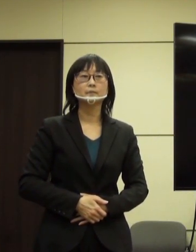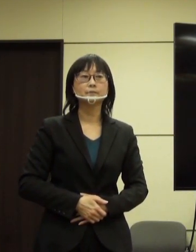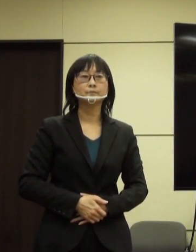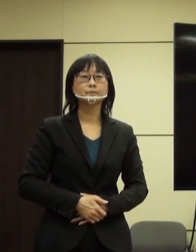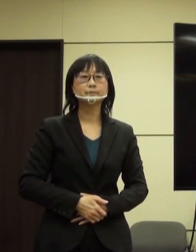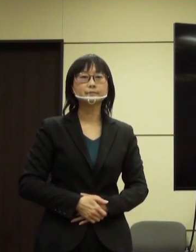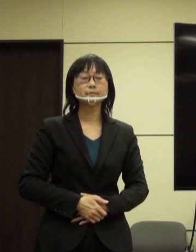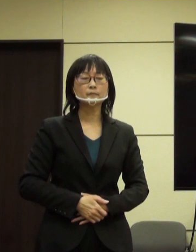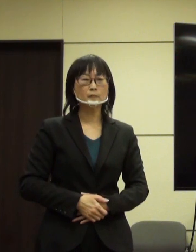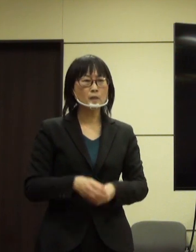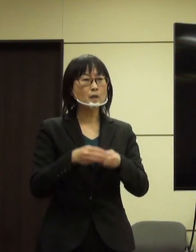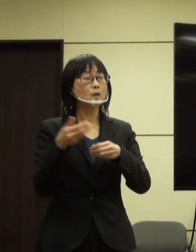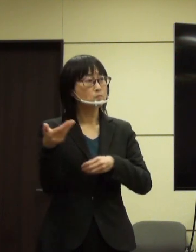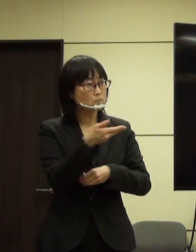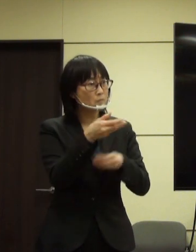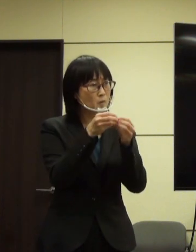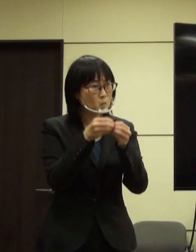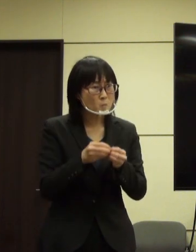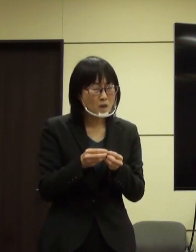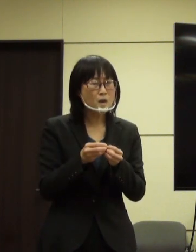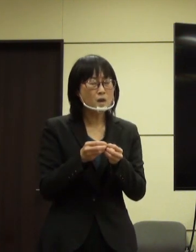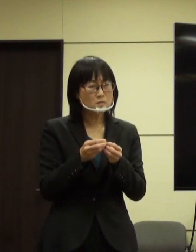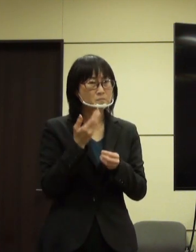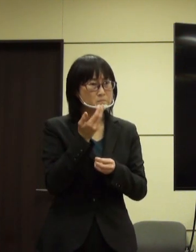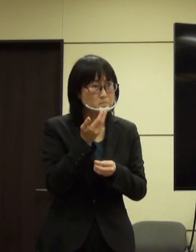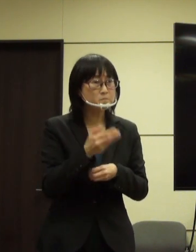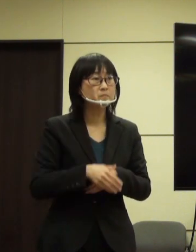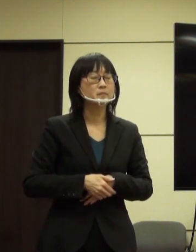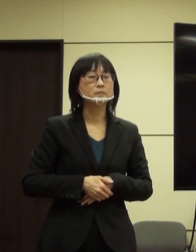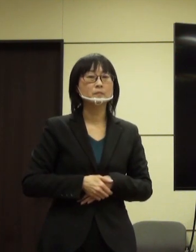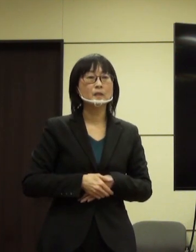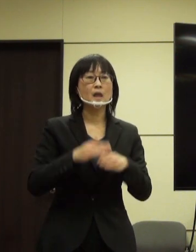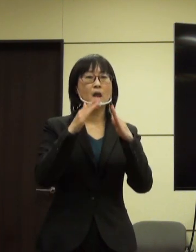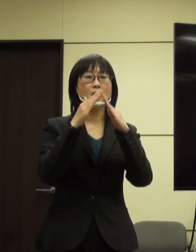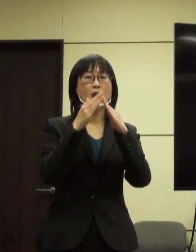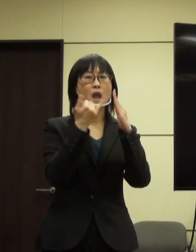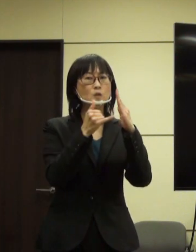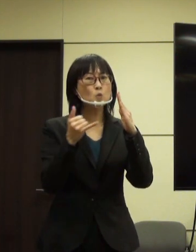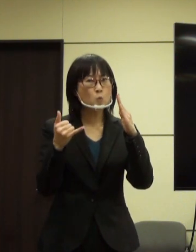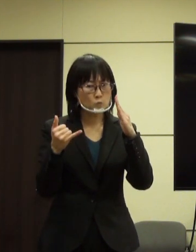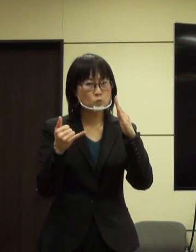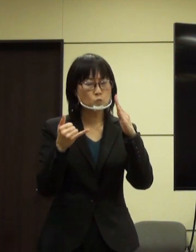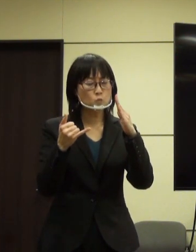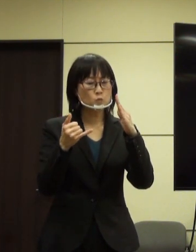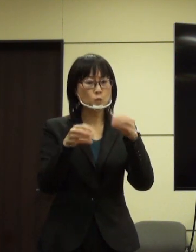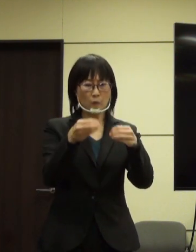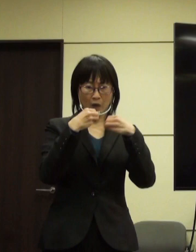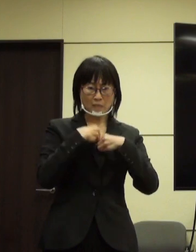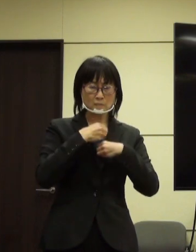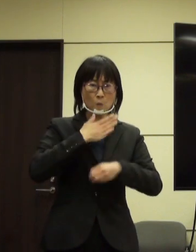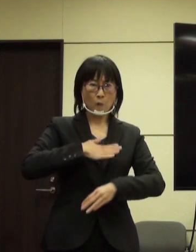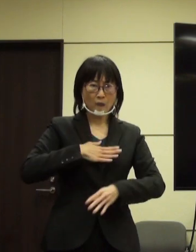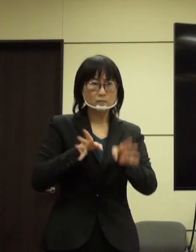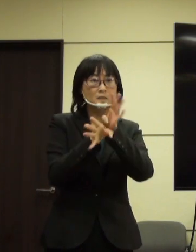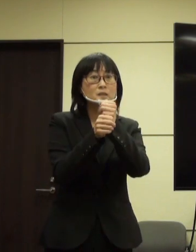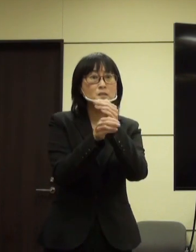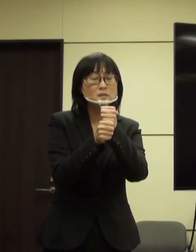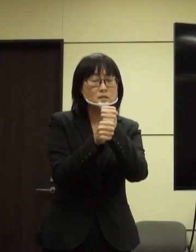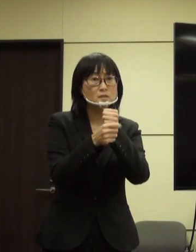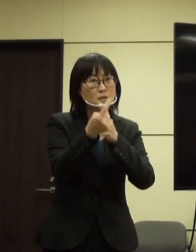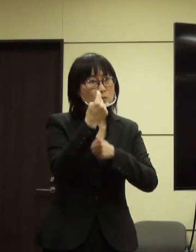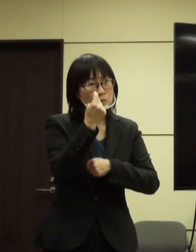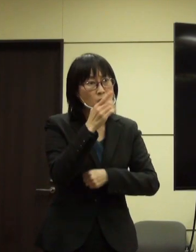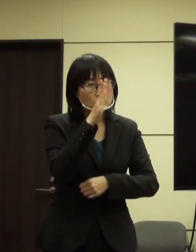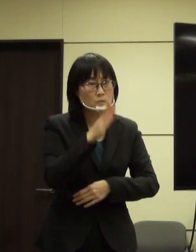俺は回ことですけれどもえええ家族のこの判明日っていつですか家族はです